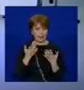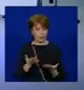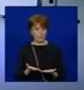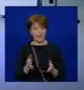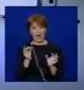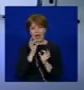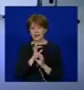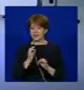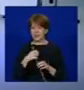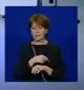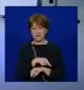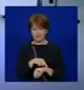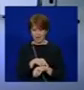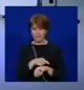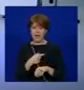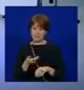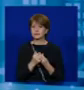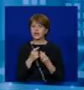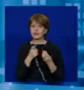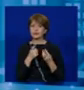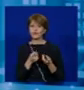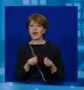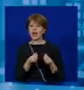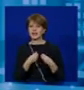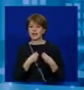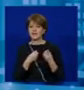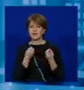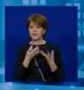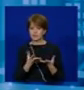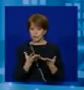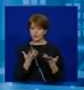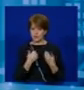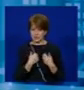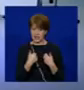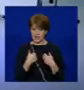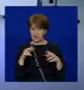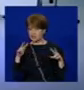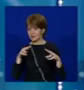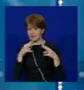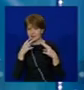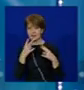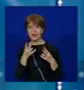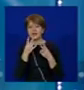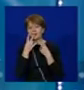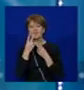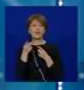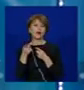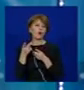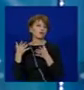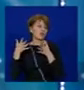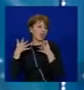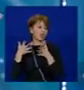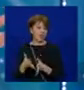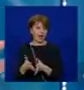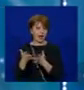няма време. Мога още много доказателства. Зрителите да видят координацията. Не, те видяха и друго. Вашата наглост видя. Аз бих допълнила, че